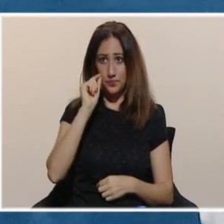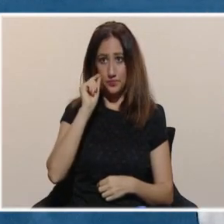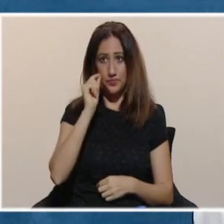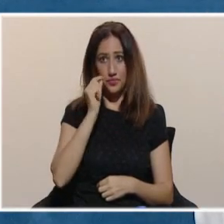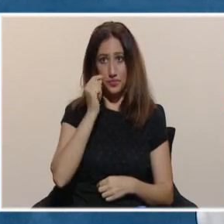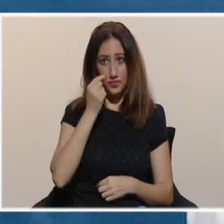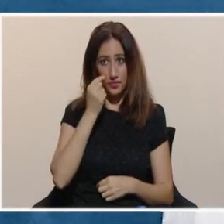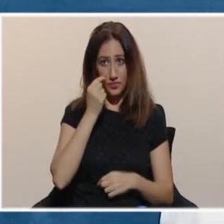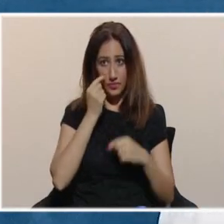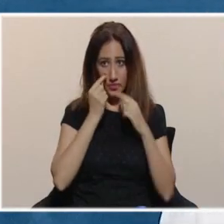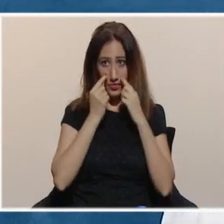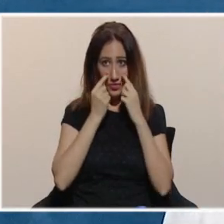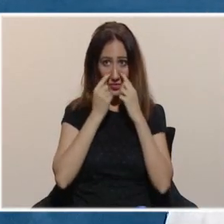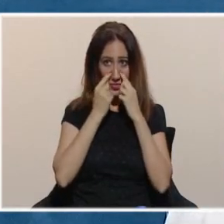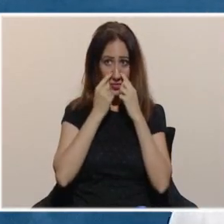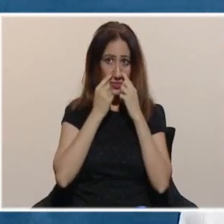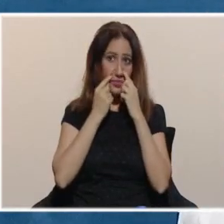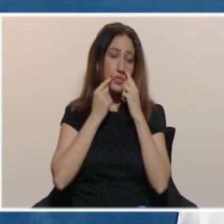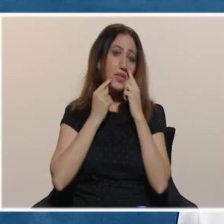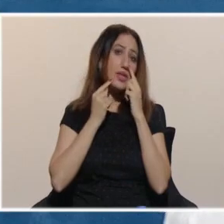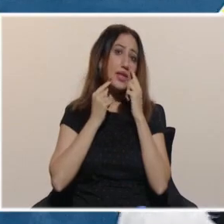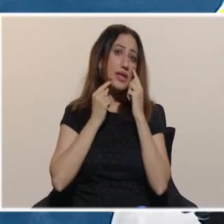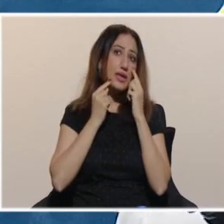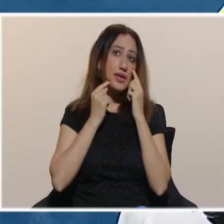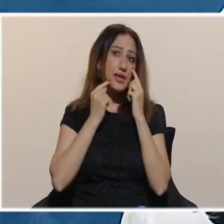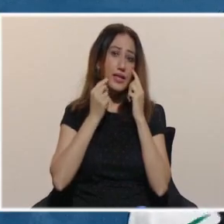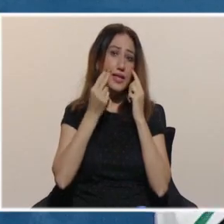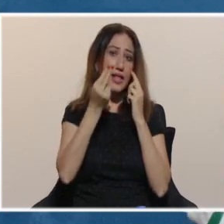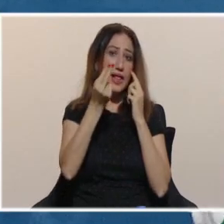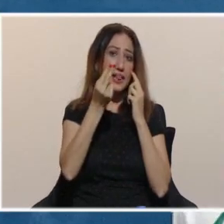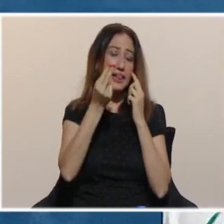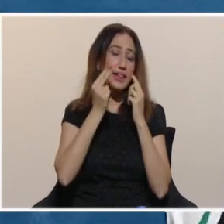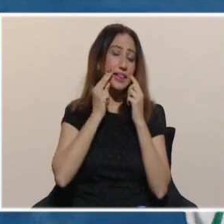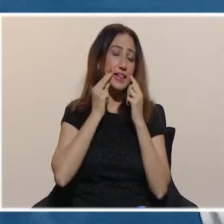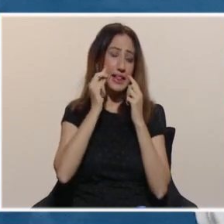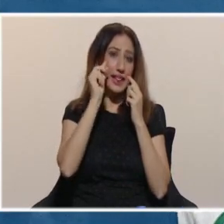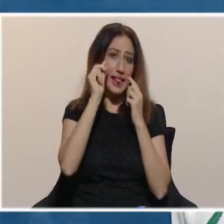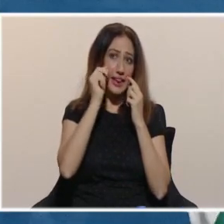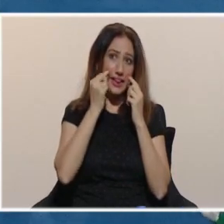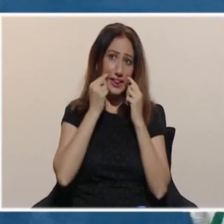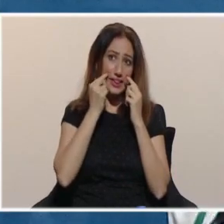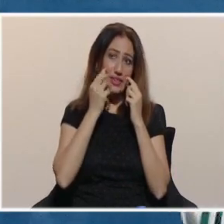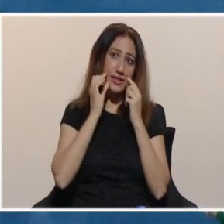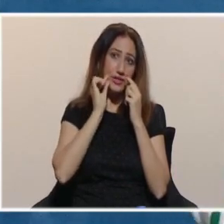قد كده من اول مناخيري لغايه هنا، انا متغطي بالميك اب وكان